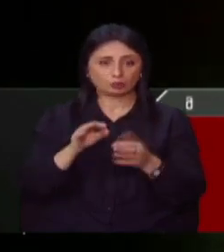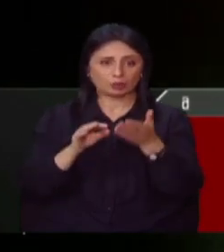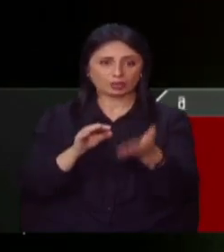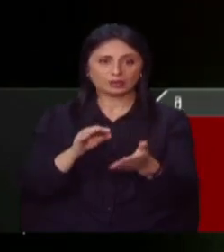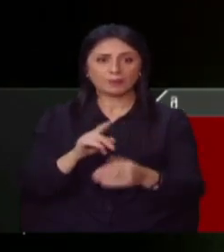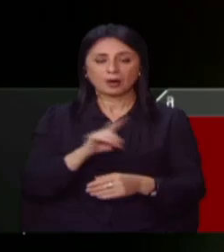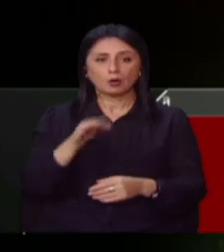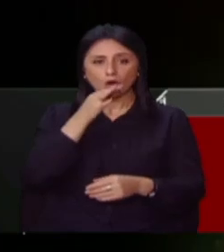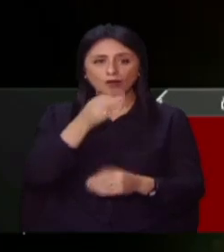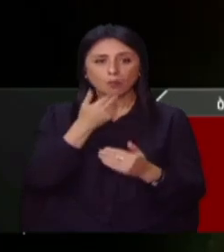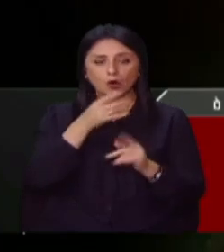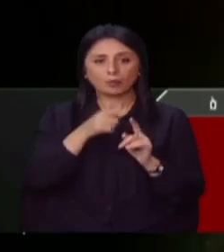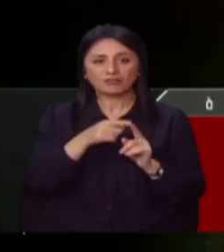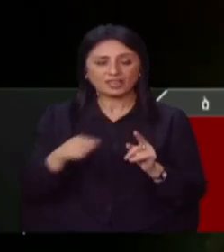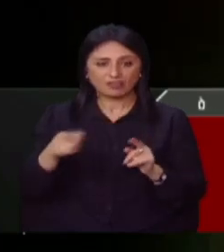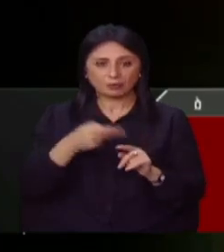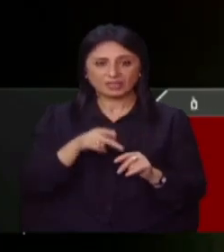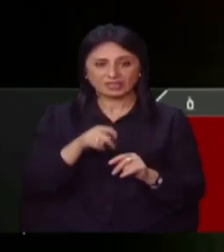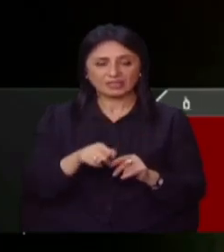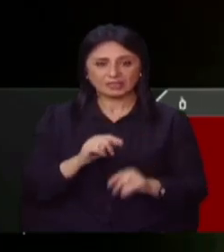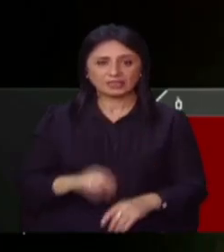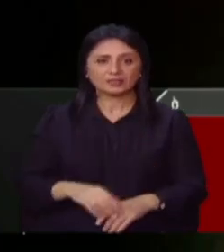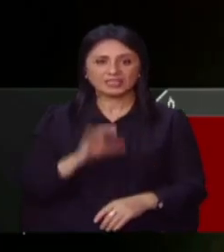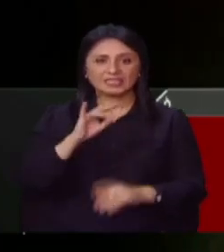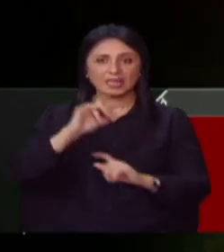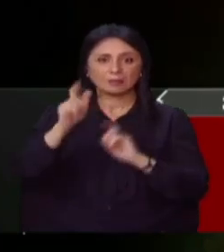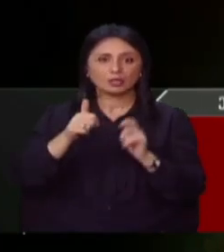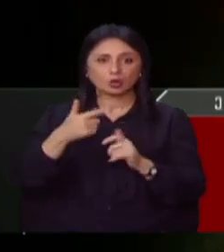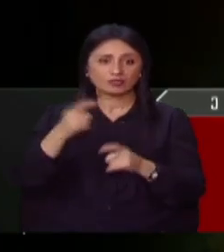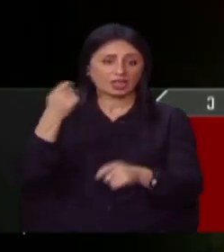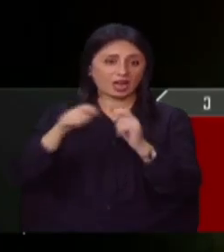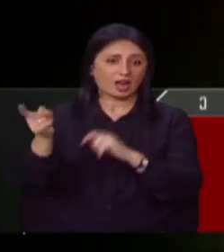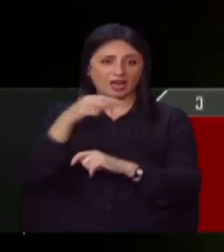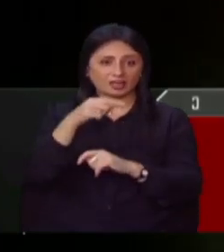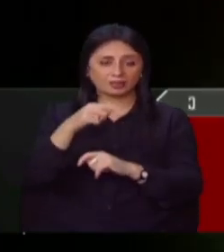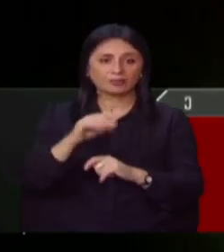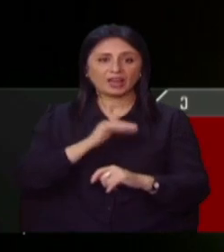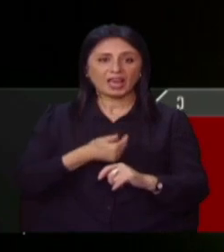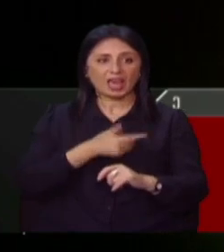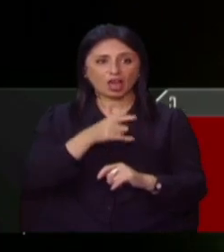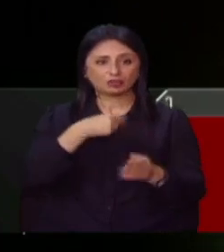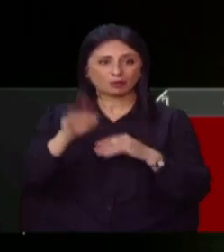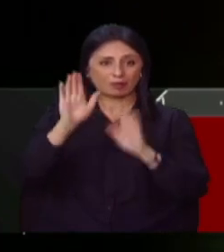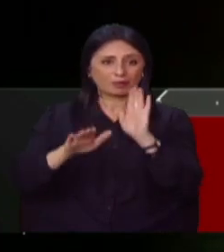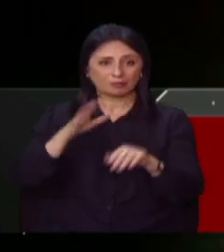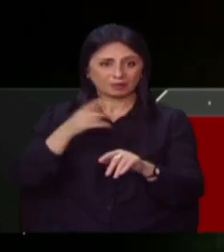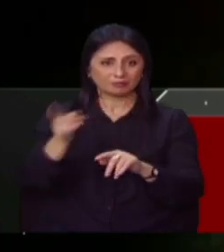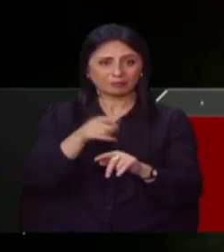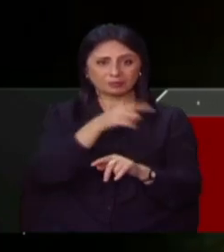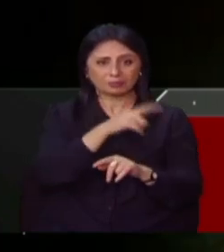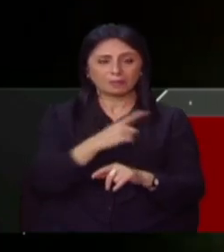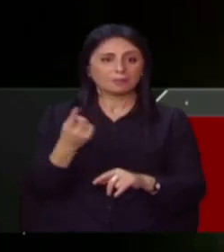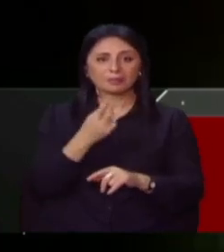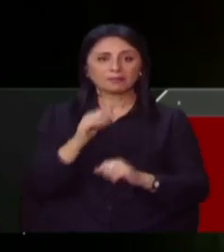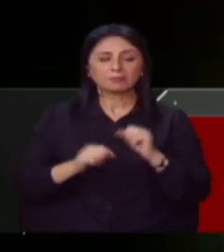esico, magram, rogurs gitarit, bolu period, izgarmul bașis, sinia ism tidan, rogurs chans kai, ida, da, kerzo colecționer bis helși, om, ertertip,